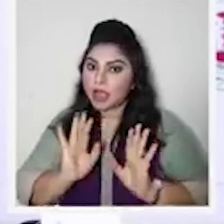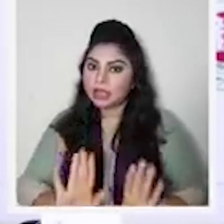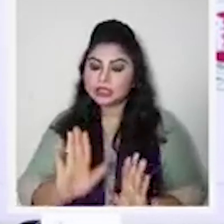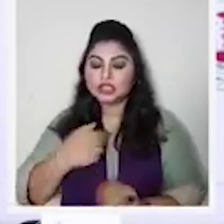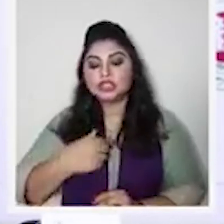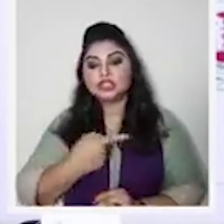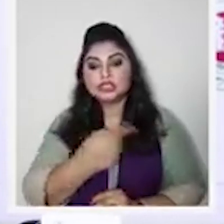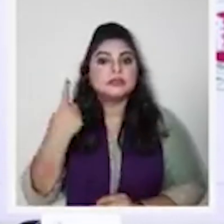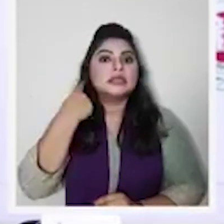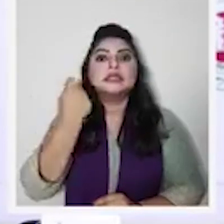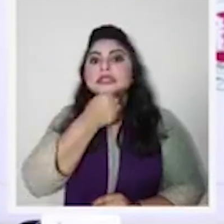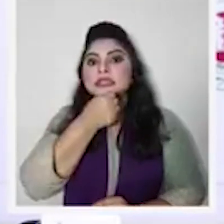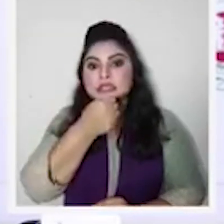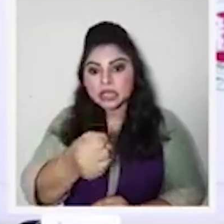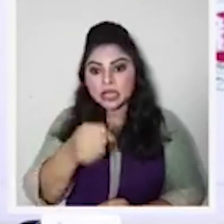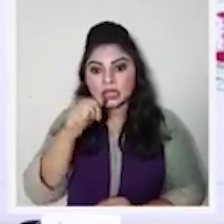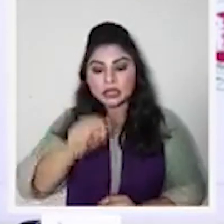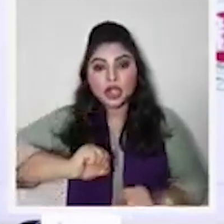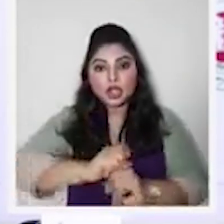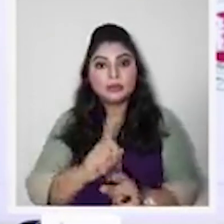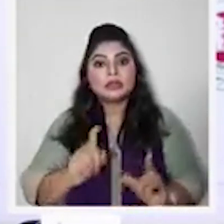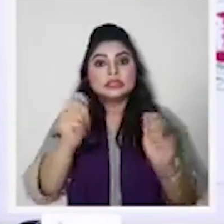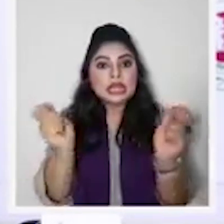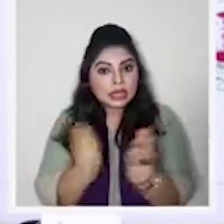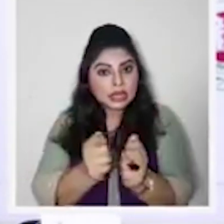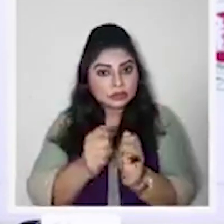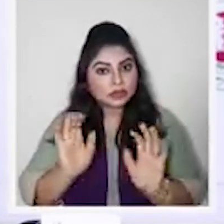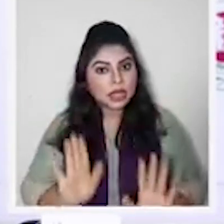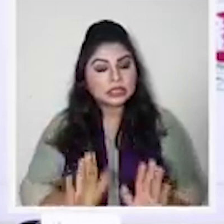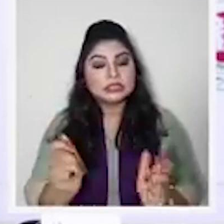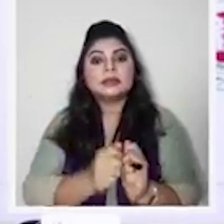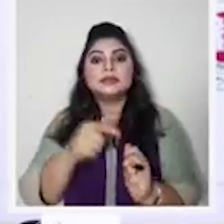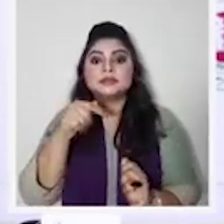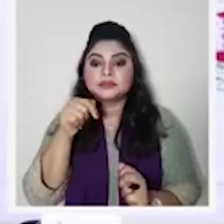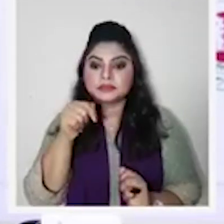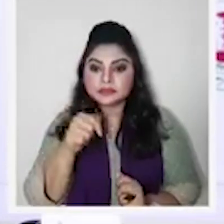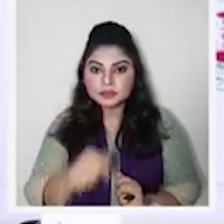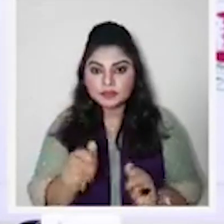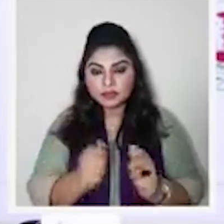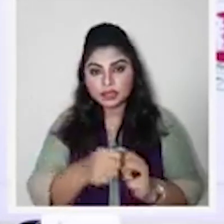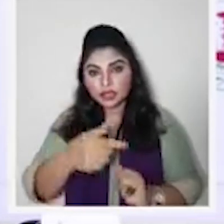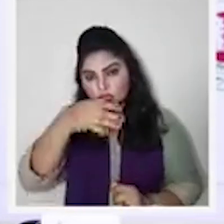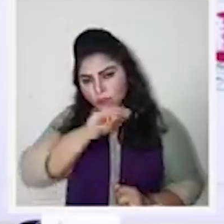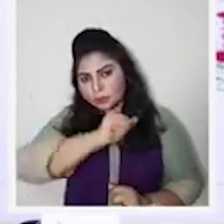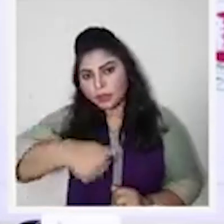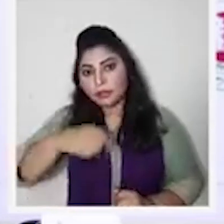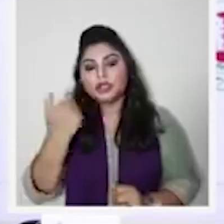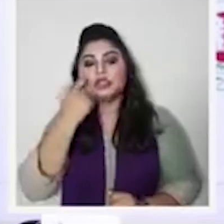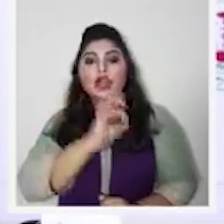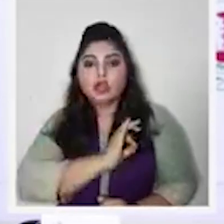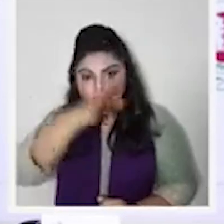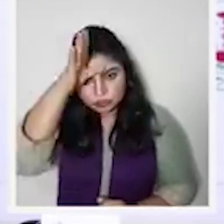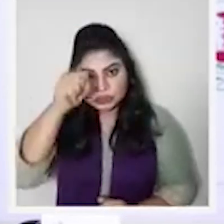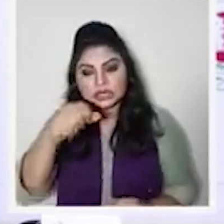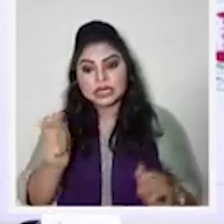কেন্দ্রের পরিচ্ছন্নতা কর্মী এবং অন্যান্য কর্মী, এবং সকল জরুরি সেবা যারা দিয়ে যাচ্ছেন, সেখানে সাংবাদিক, বৈদ্যুতিক বিভাগে